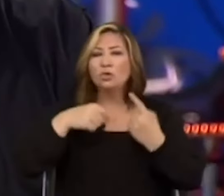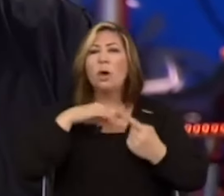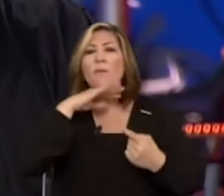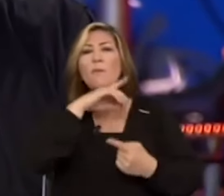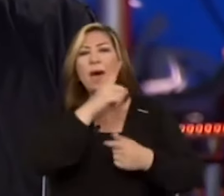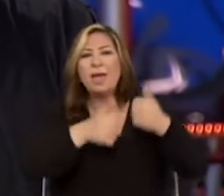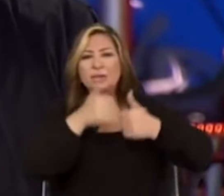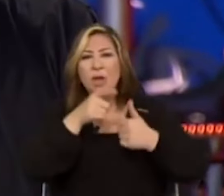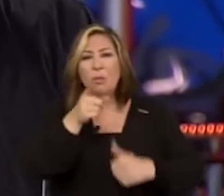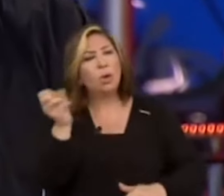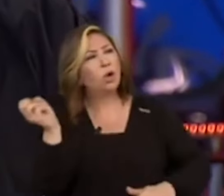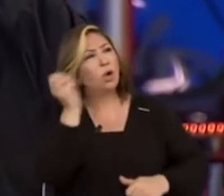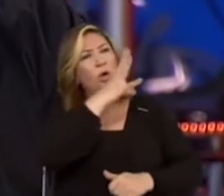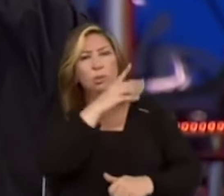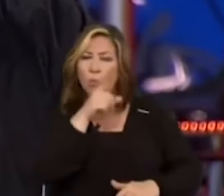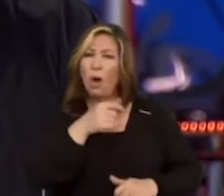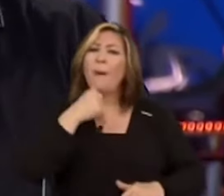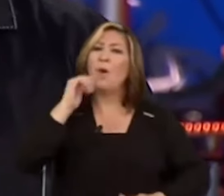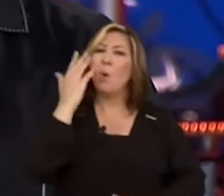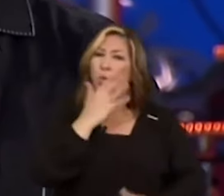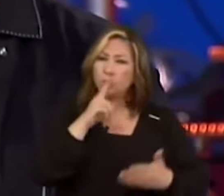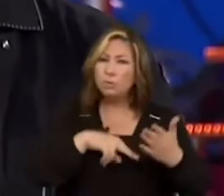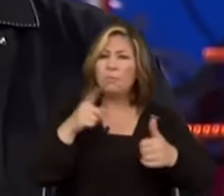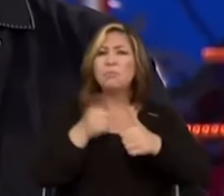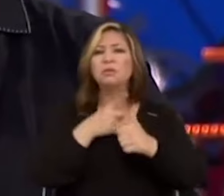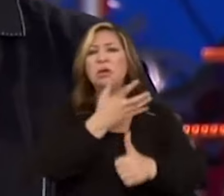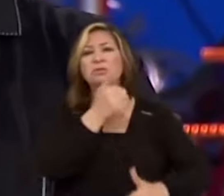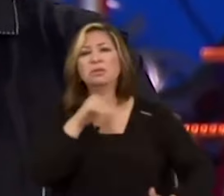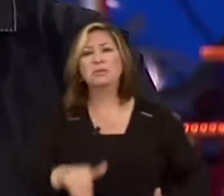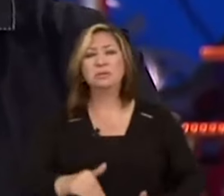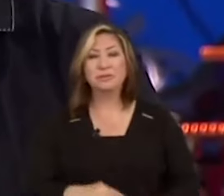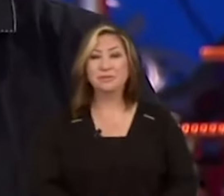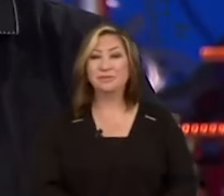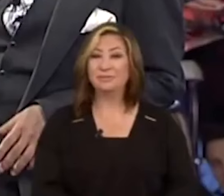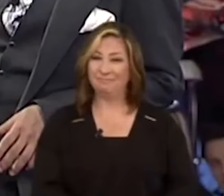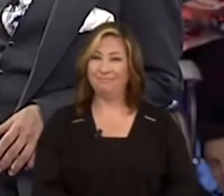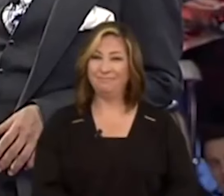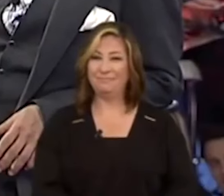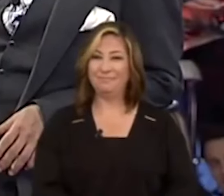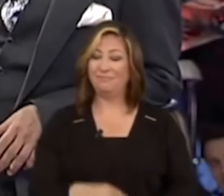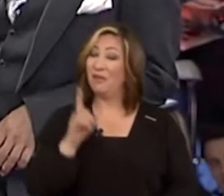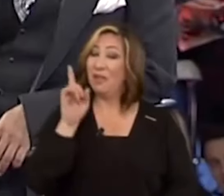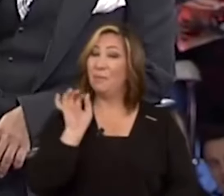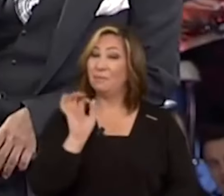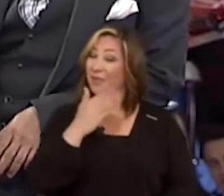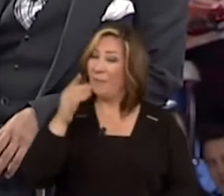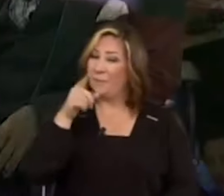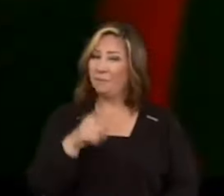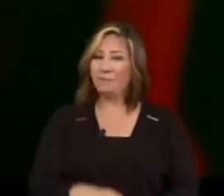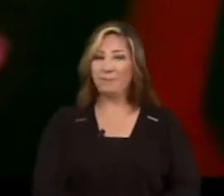Bülent Serttaş'ı. Tabii. Duran ağabey okusun. Aynen baba. Birinciliği alsın gelsin. Aynen baba. Vallahi, vallahi Duran öyle. Ağabeyle. Vallahi öyle.